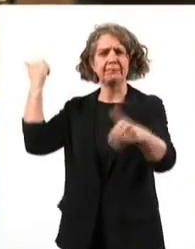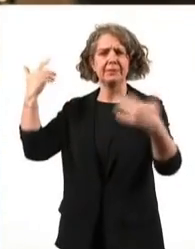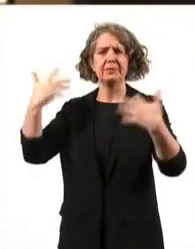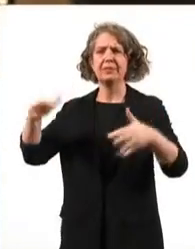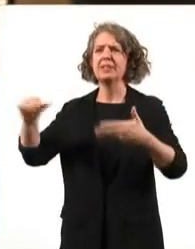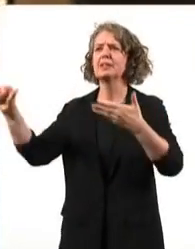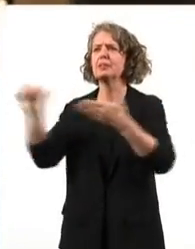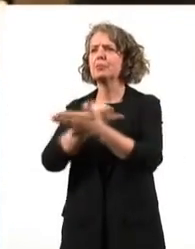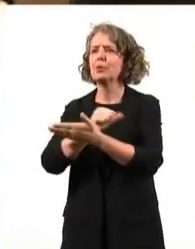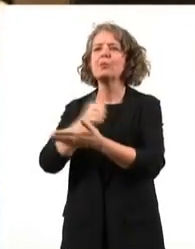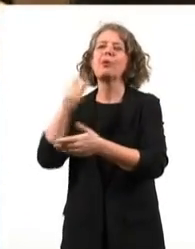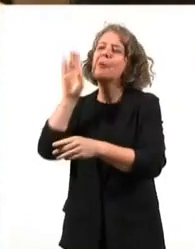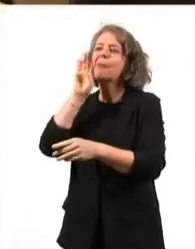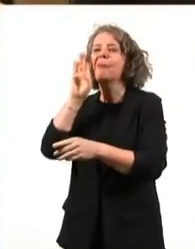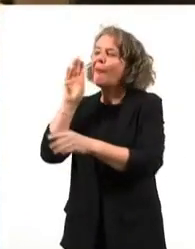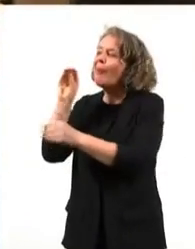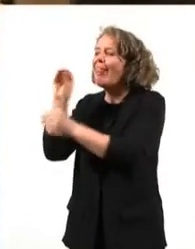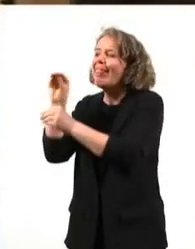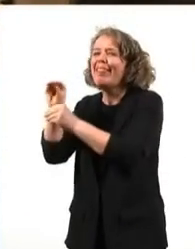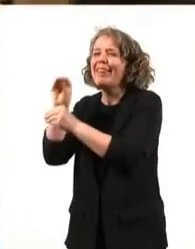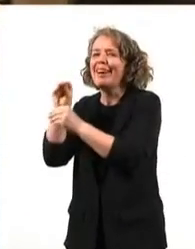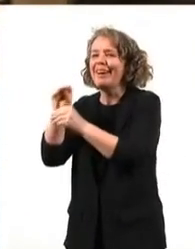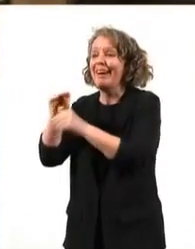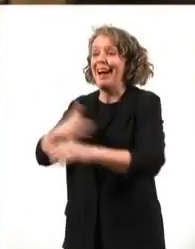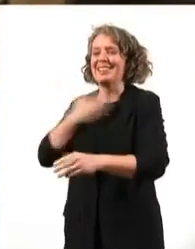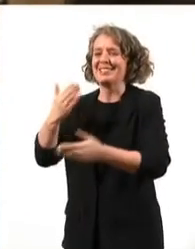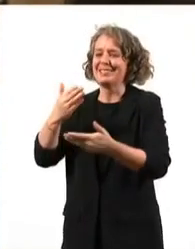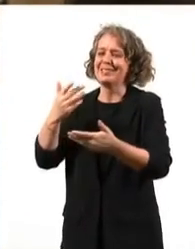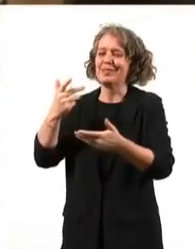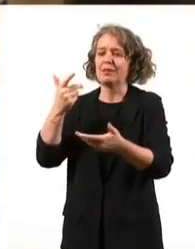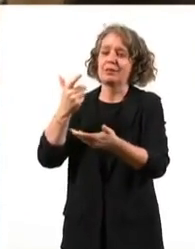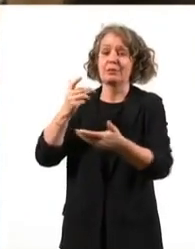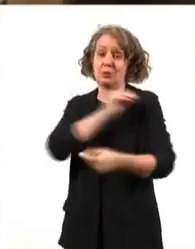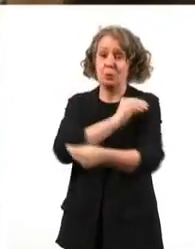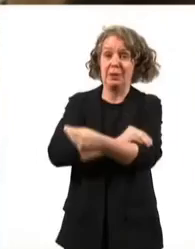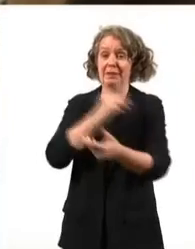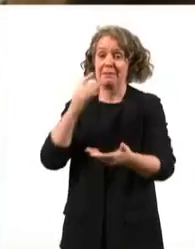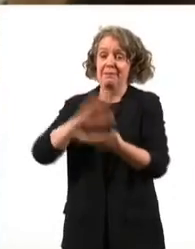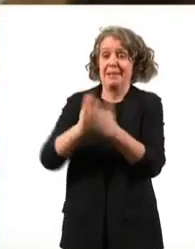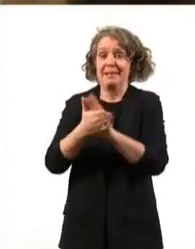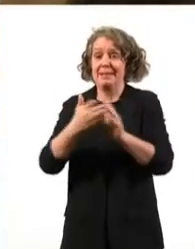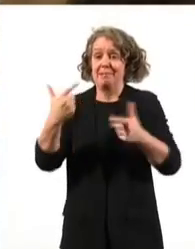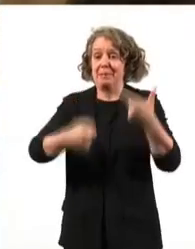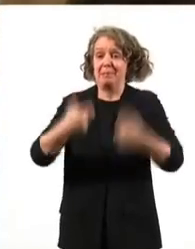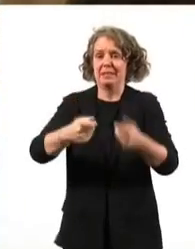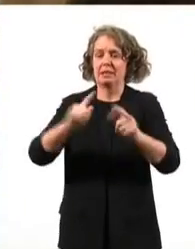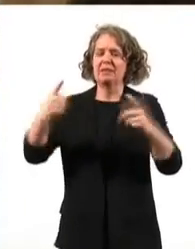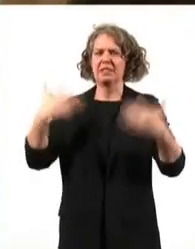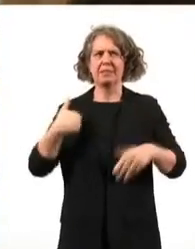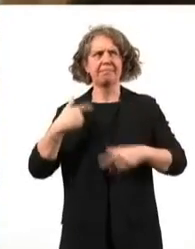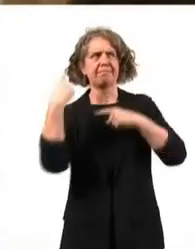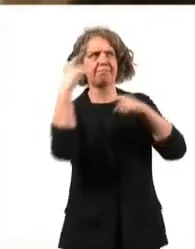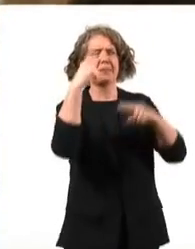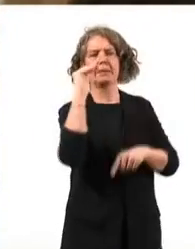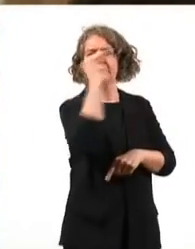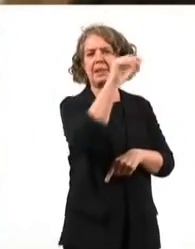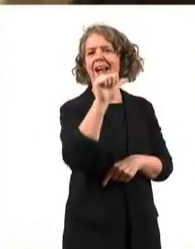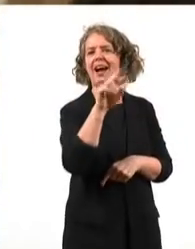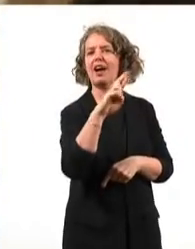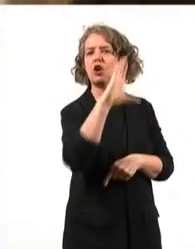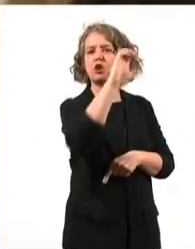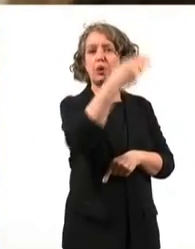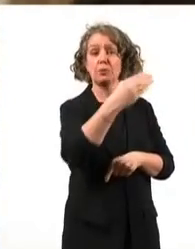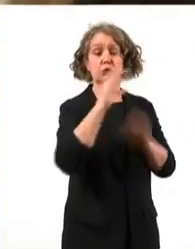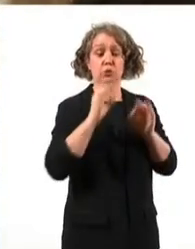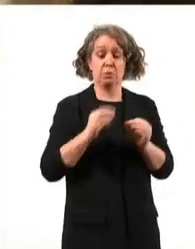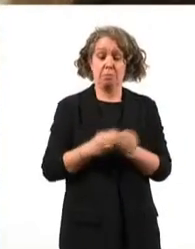« Mets ta maman à l'abri », parce qu'on avait saisi, grâce au soutien et à une réponse assez ferme, l'ARCOM. Et il se trouve que notre majorité a fait